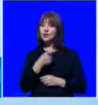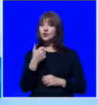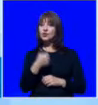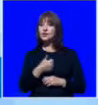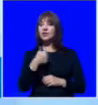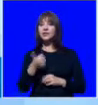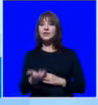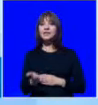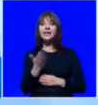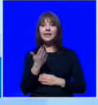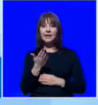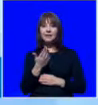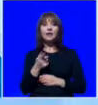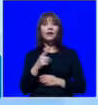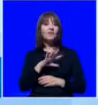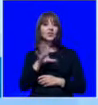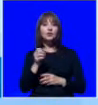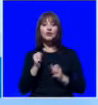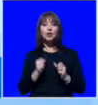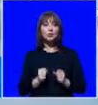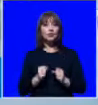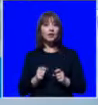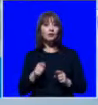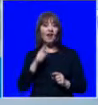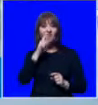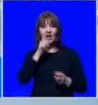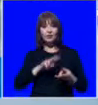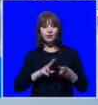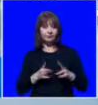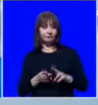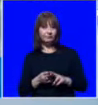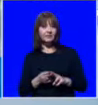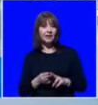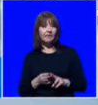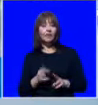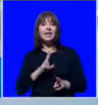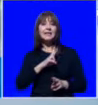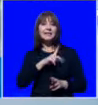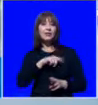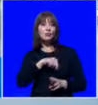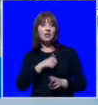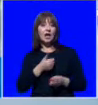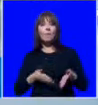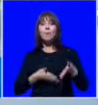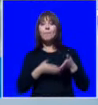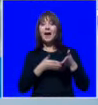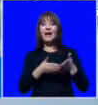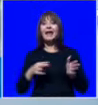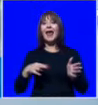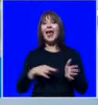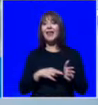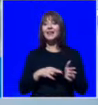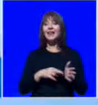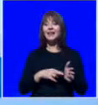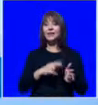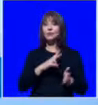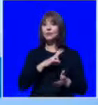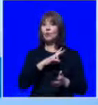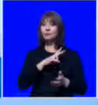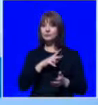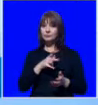000. Правим много важна реформа. Социалното подпомагане, енергийните помощи да не бъдат на калпак, а да